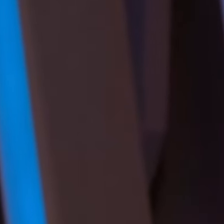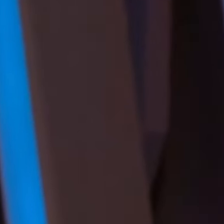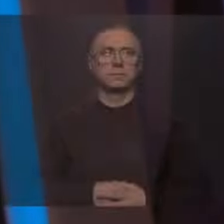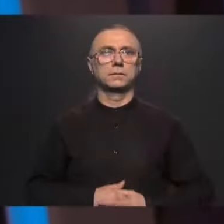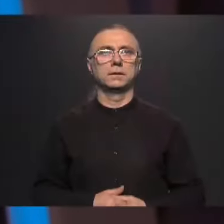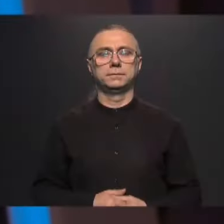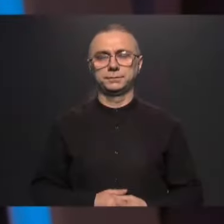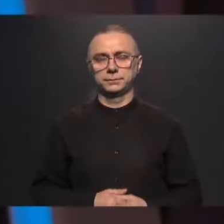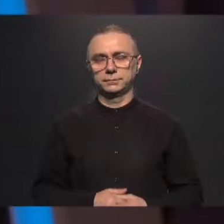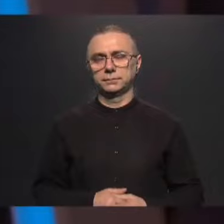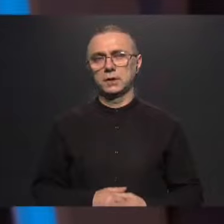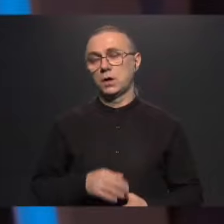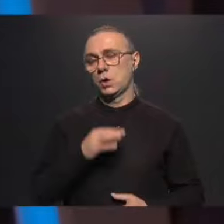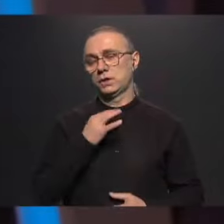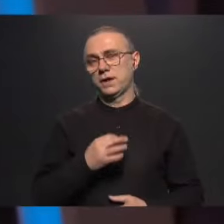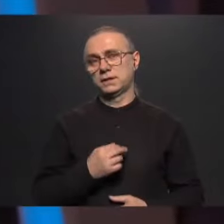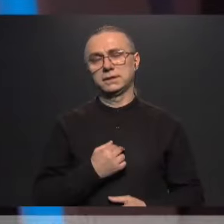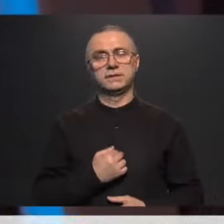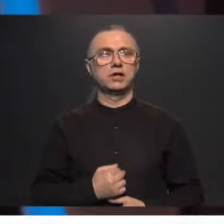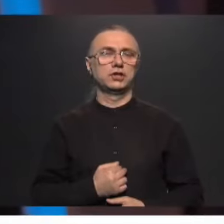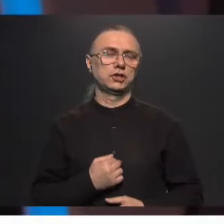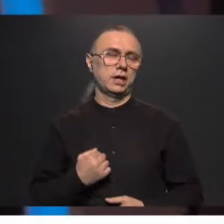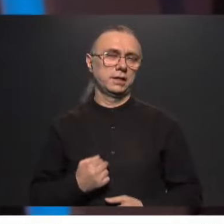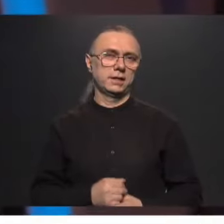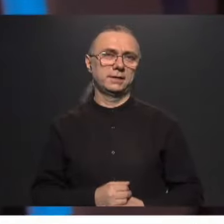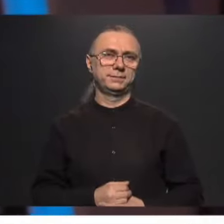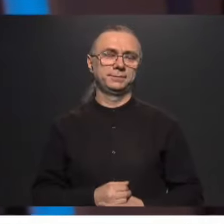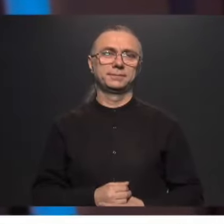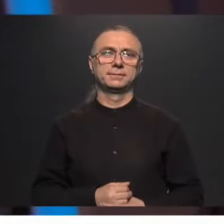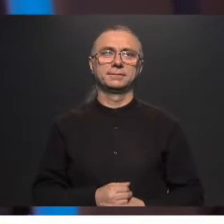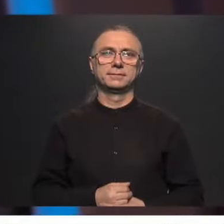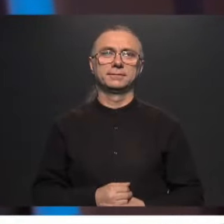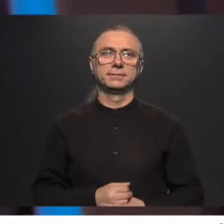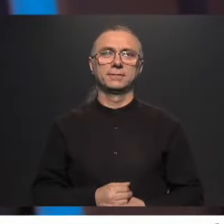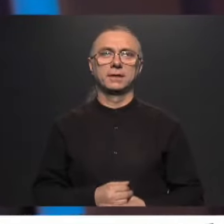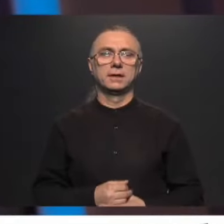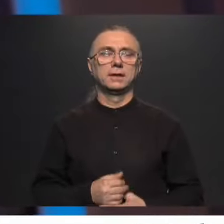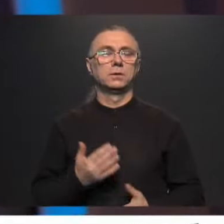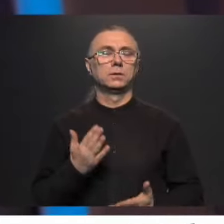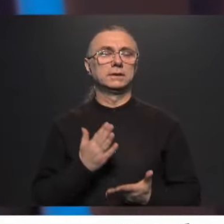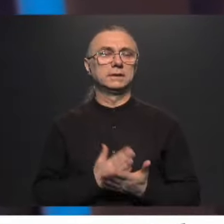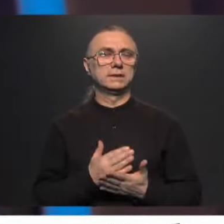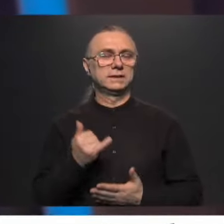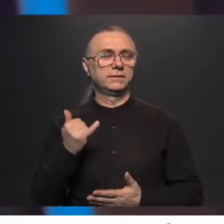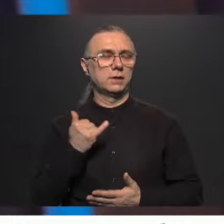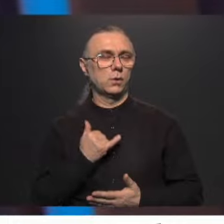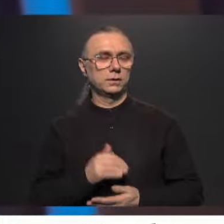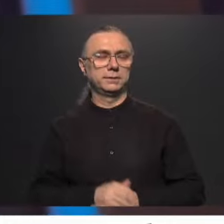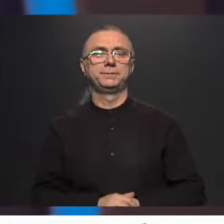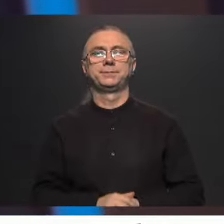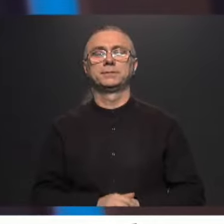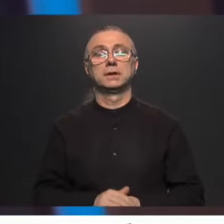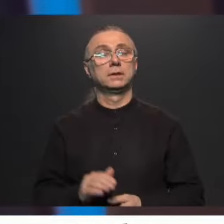В эфире программа «Прямая линия. Ответ священника». И мы продолжаем. И у нас есть телефонный звонок. Здравствуйте, слушаем вас.